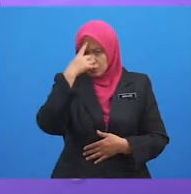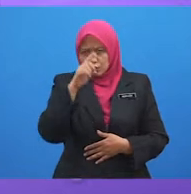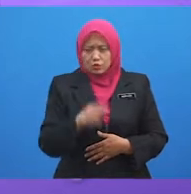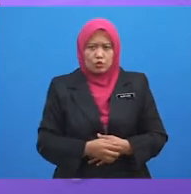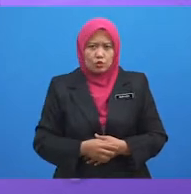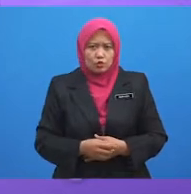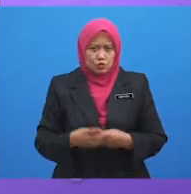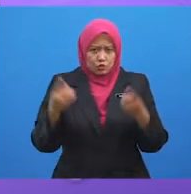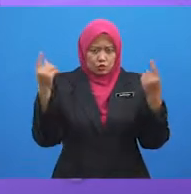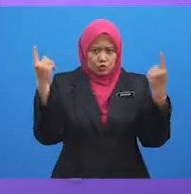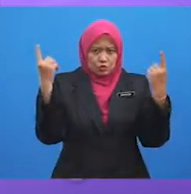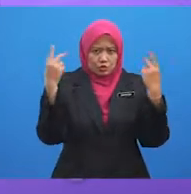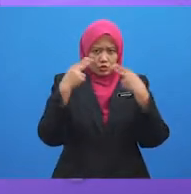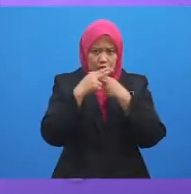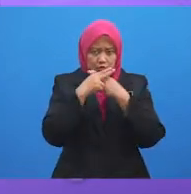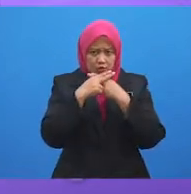Iodin